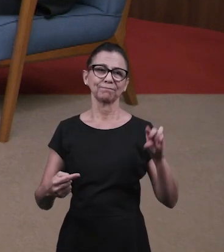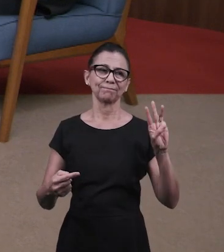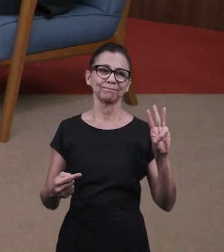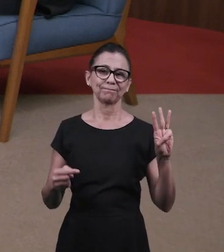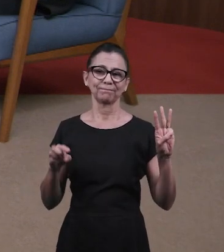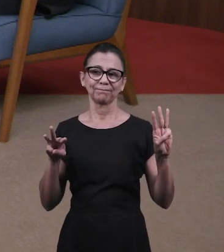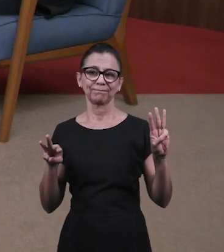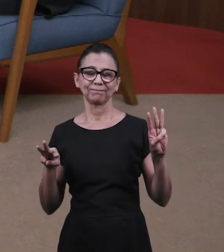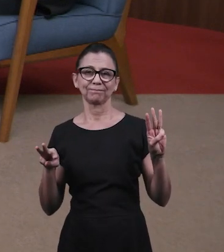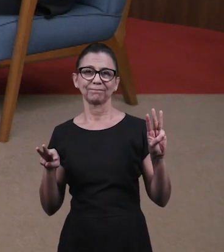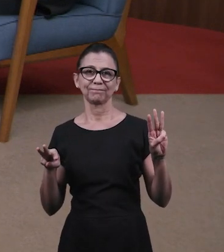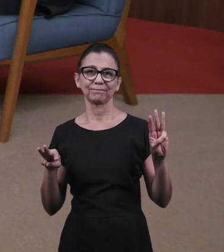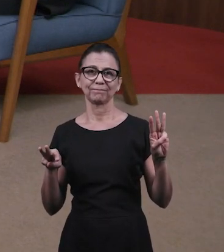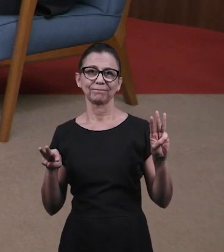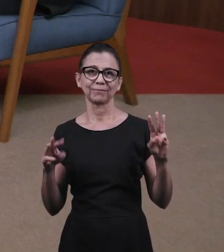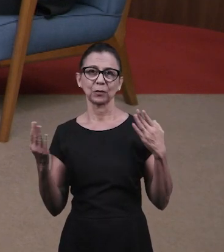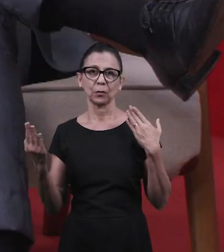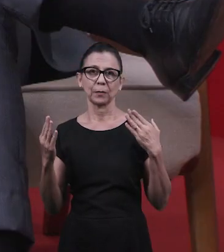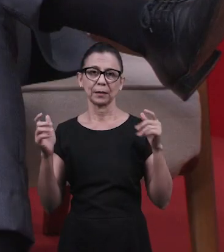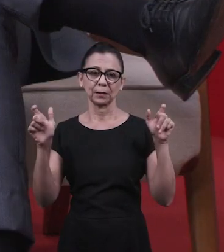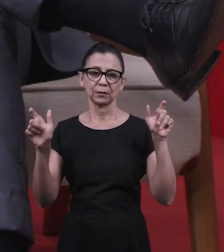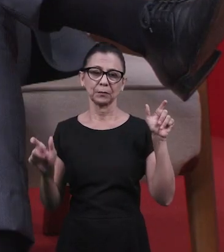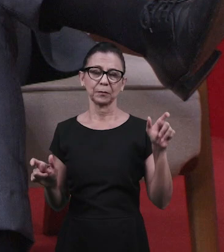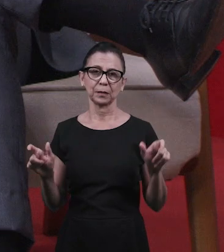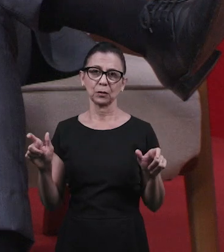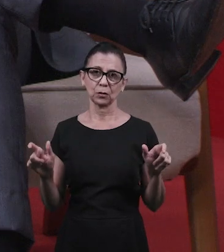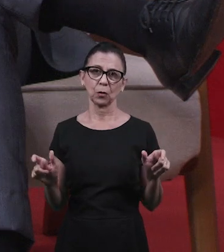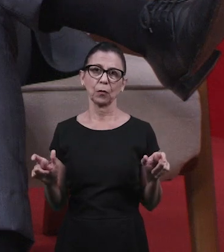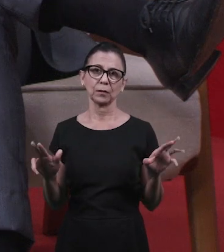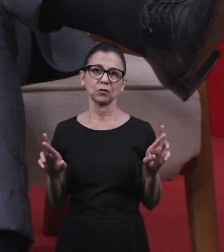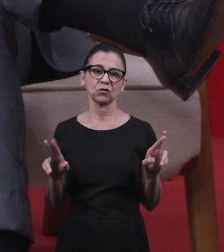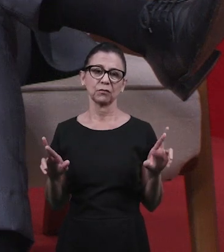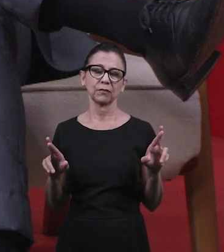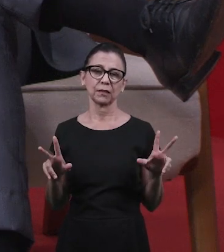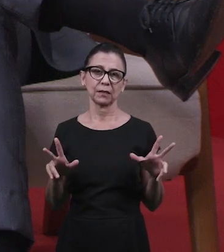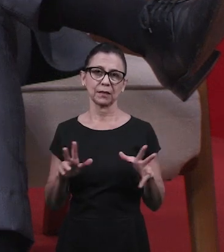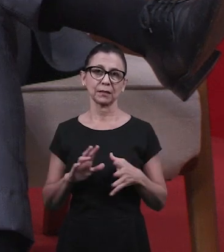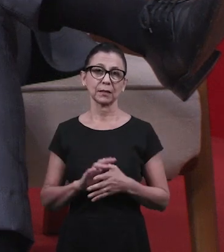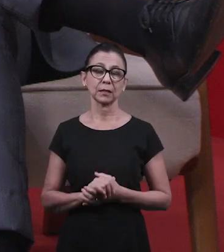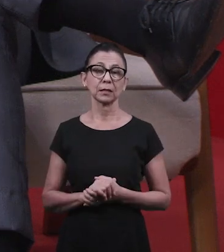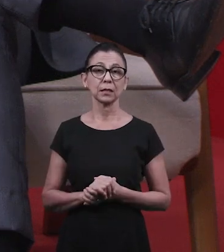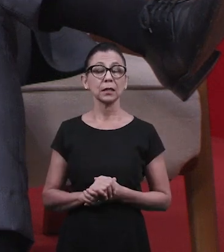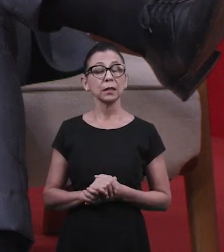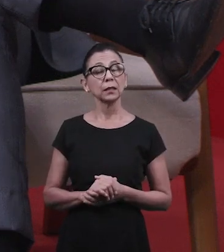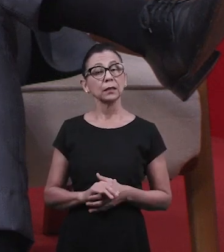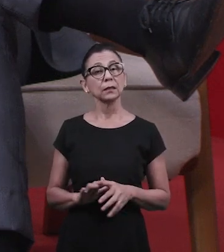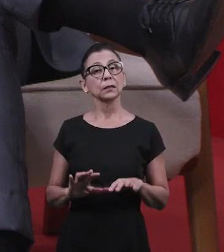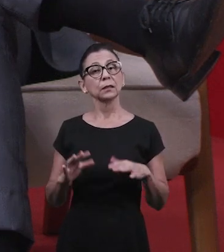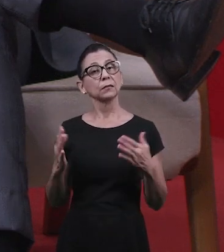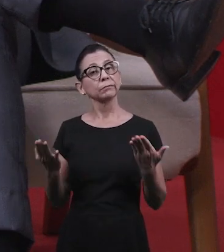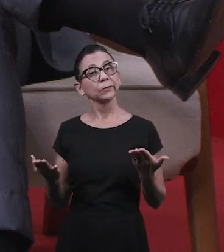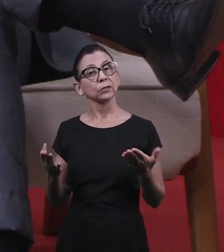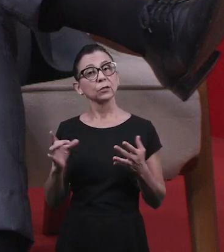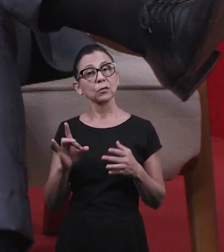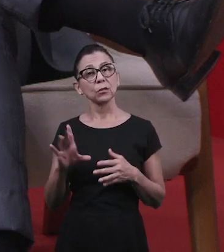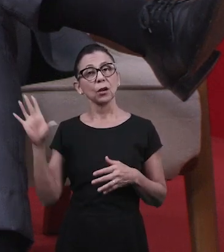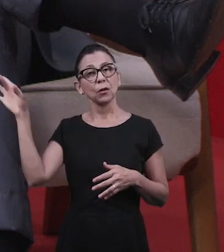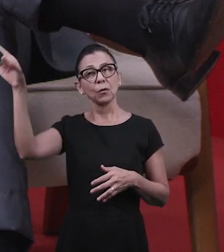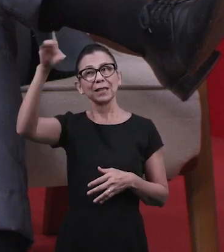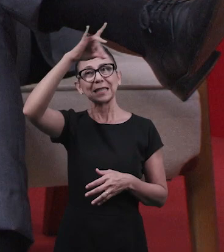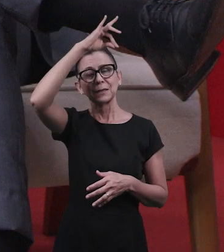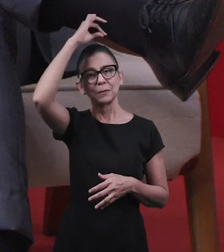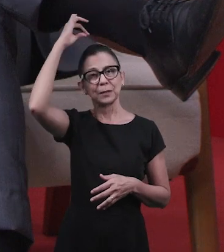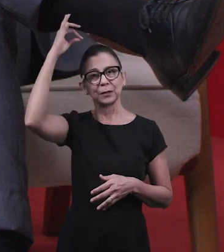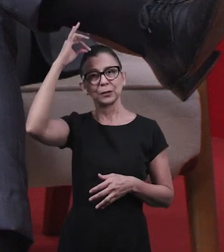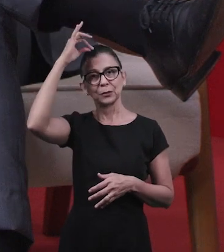bien la différence entre le blé et de l'ivraie. Ici, l'homme recherche le